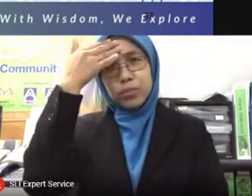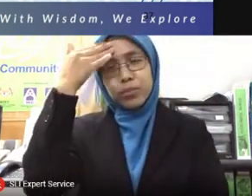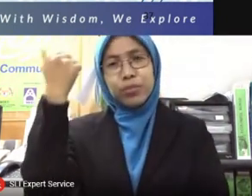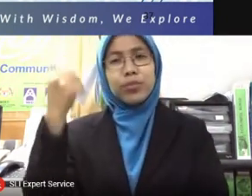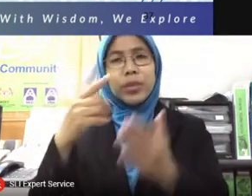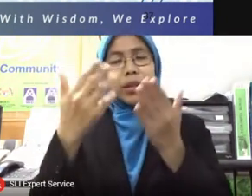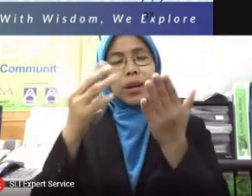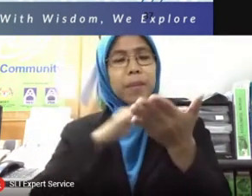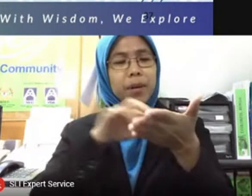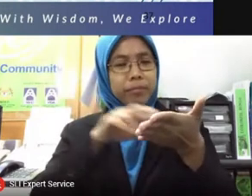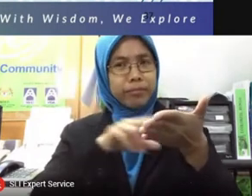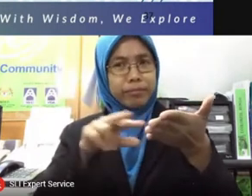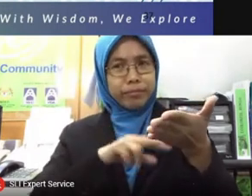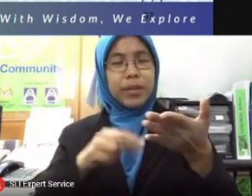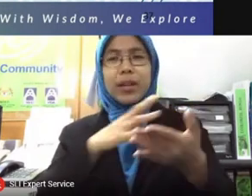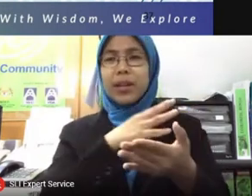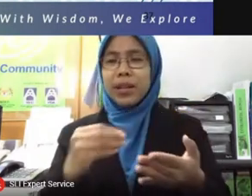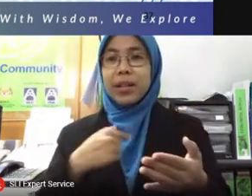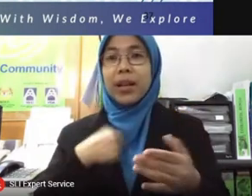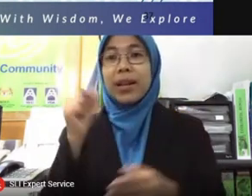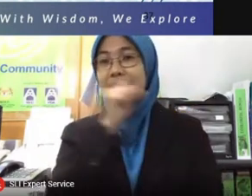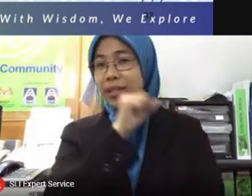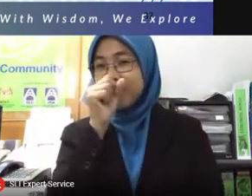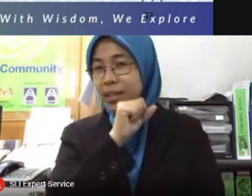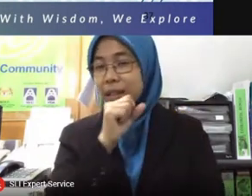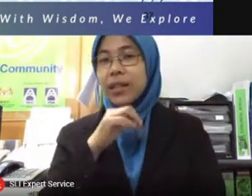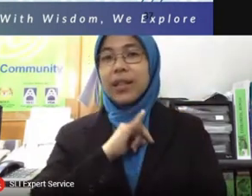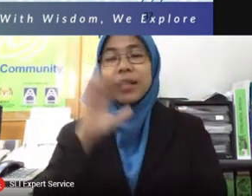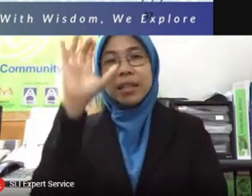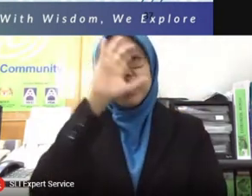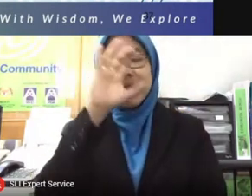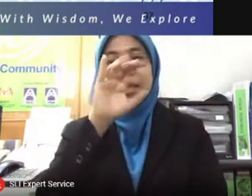jadi apabila kita bernyanyi, saya akan cari